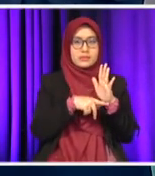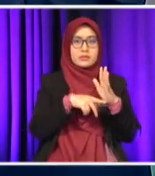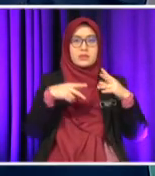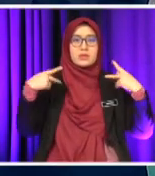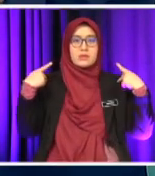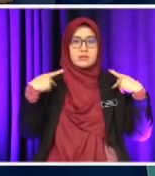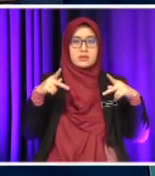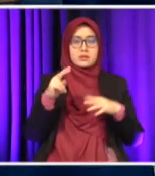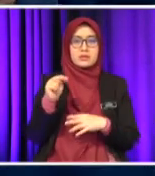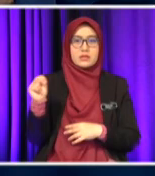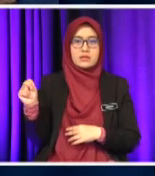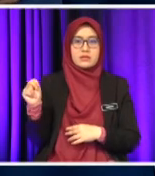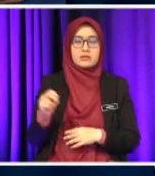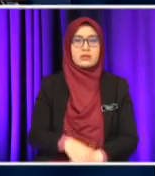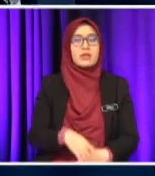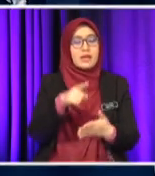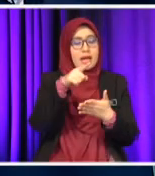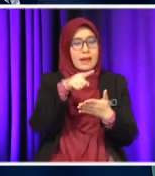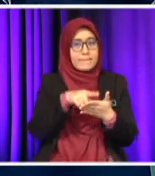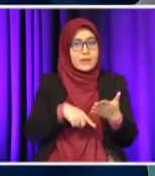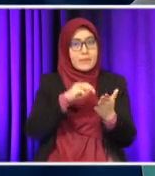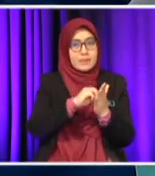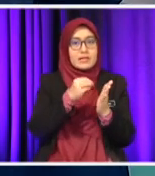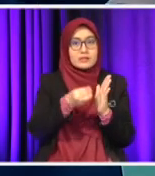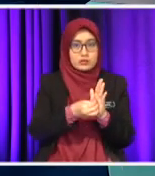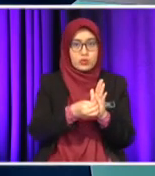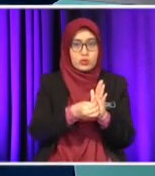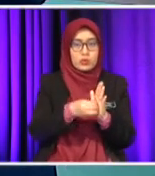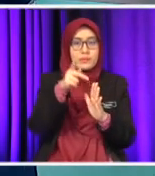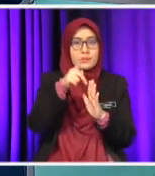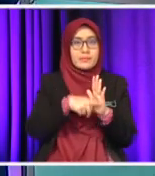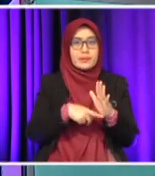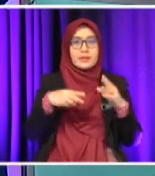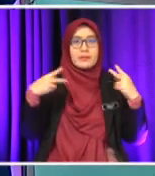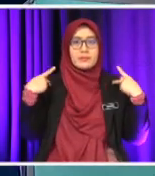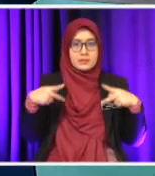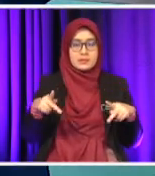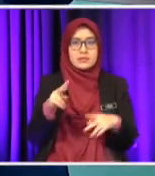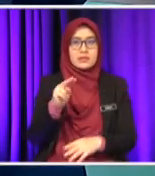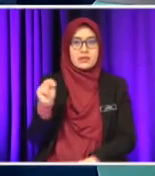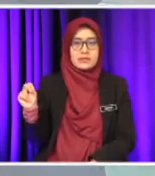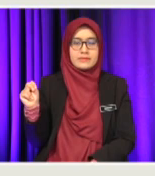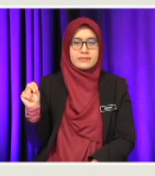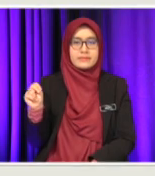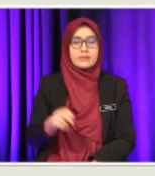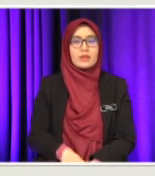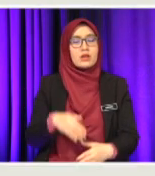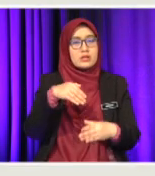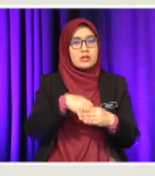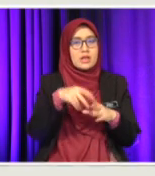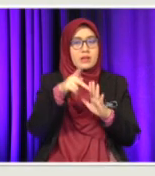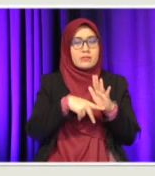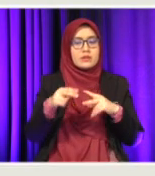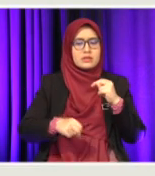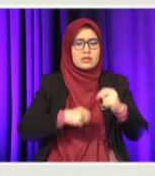apakah masuk pemasaran pemasaran sangat penting dalam perniagaan pemasaran sangat penting di mana Nanti kita